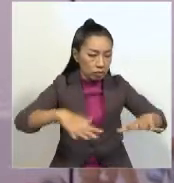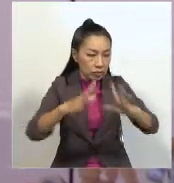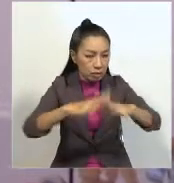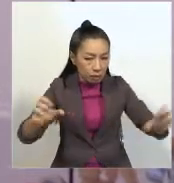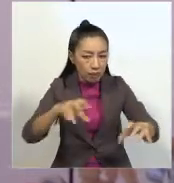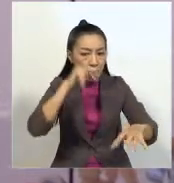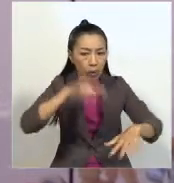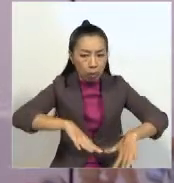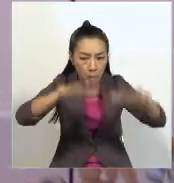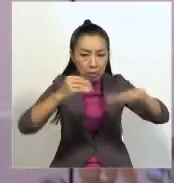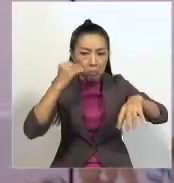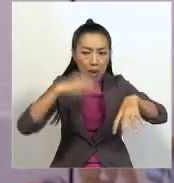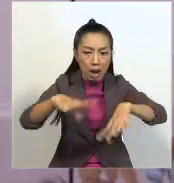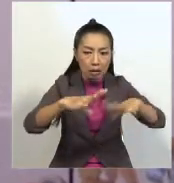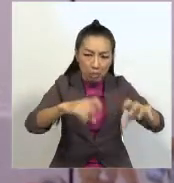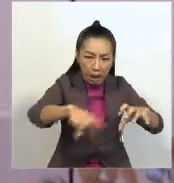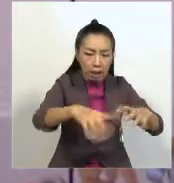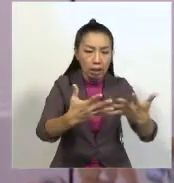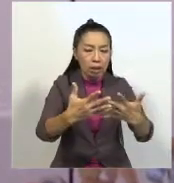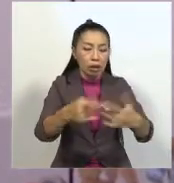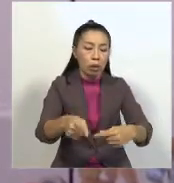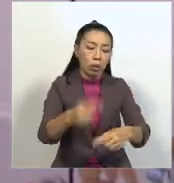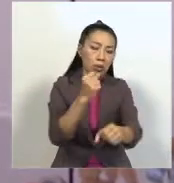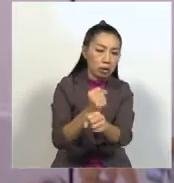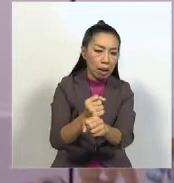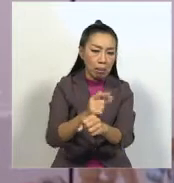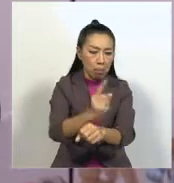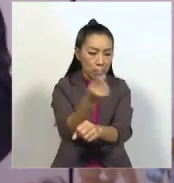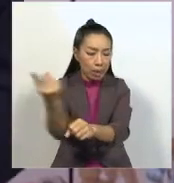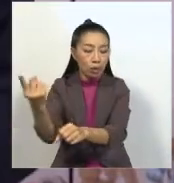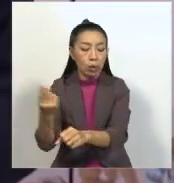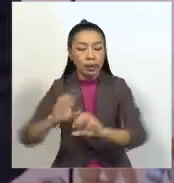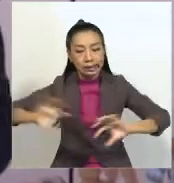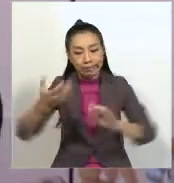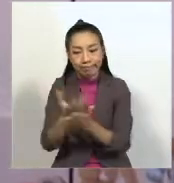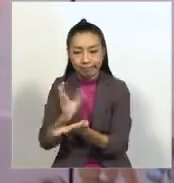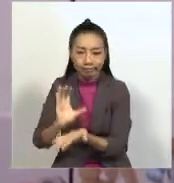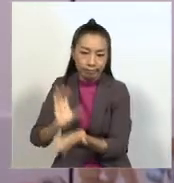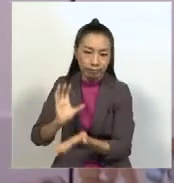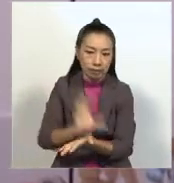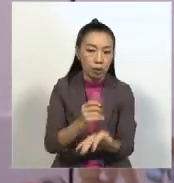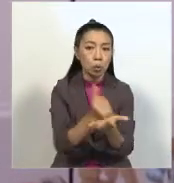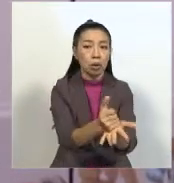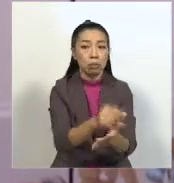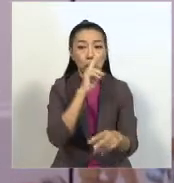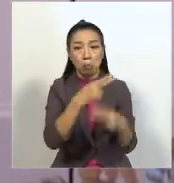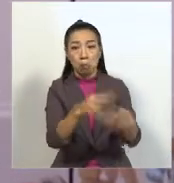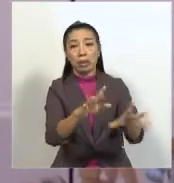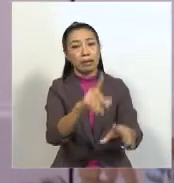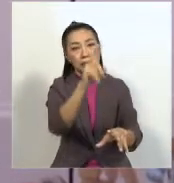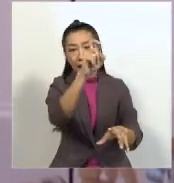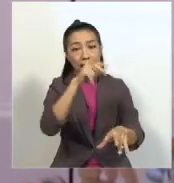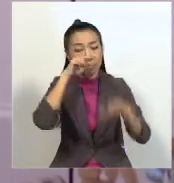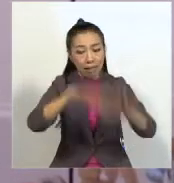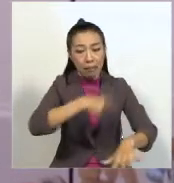ให้เขาเรียกอะไรลงทุนในขอบใหม่ต่างๆเขาเนี่ยเยอะแยะหมดอ่ะนะไม่งั้นเขาอยู่ไม่ได้หรอกครับพอหลังน้ำท่วมตายอี